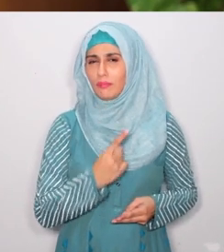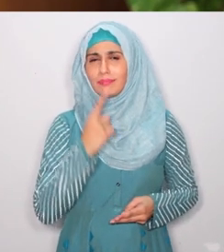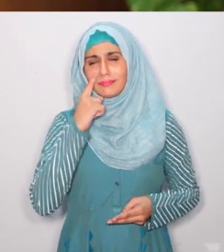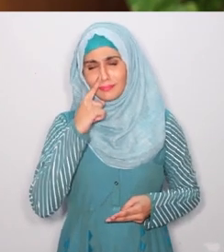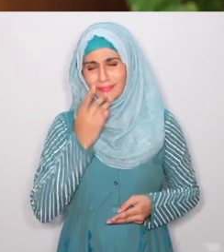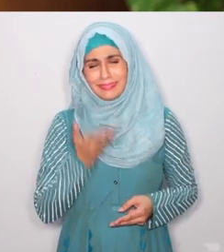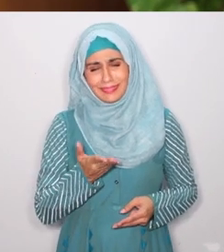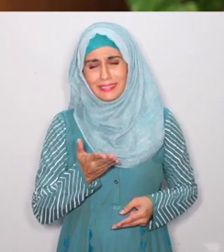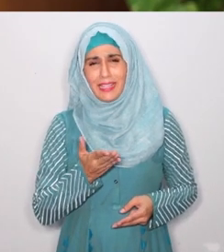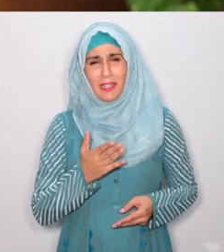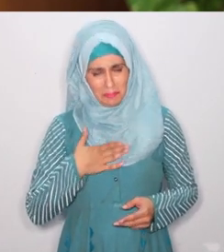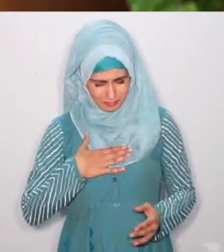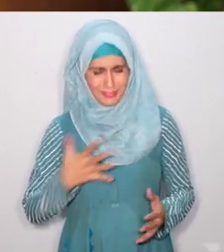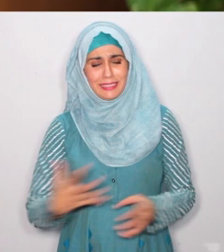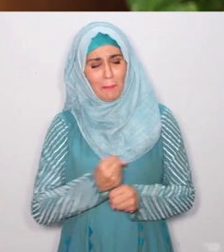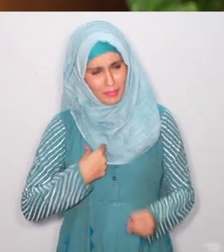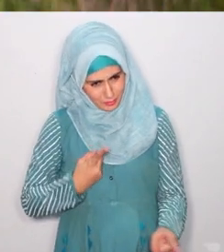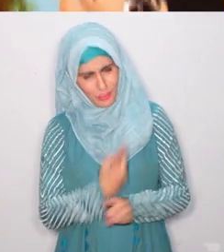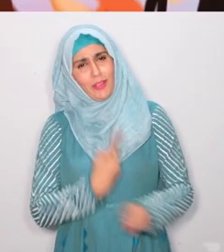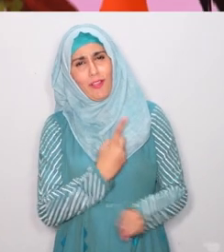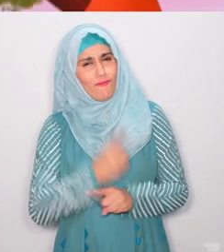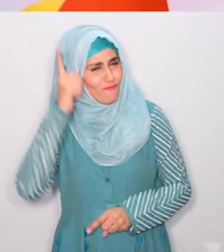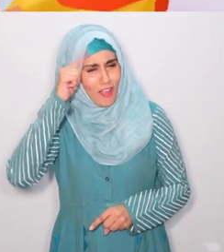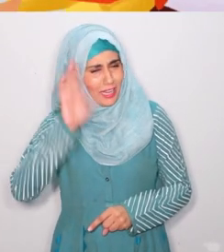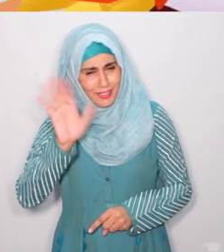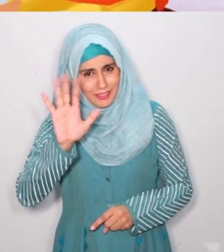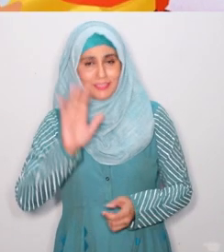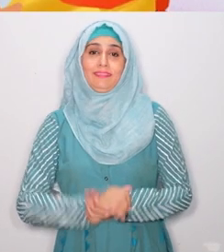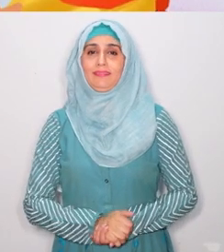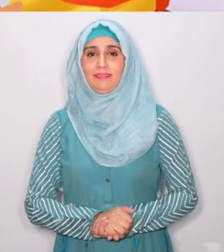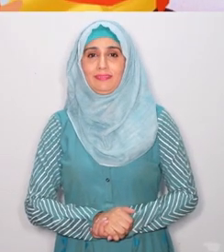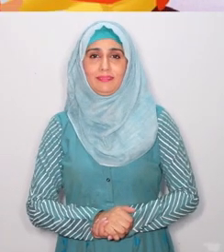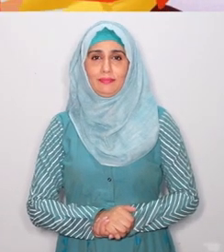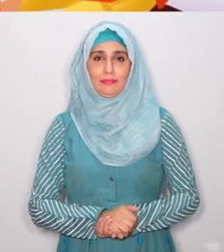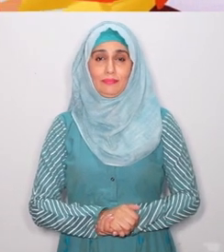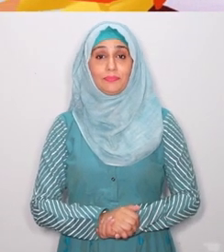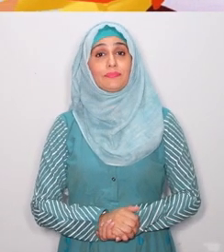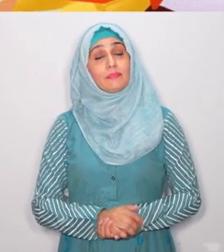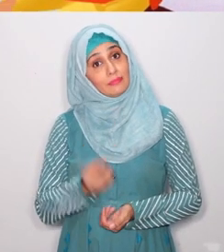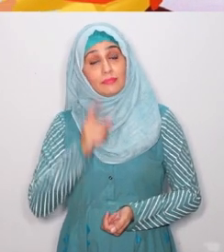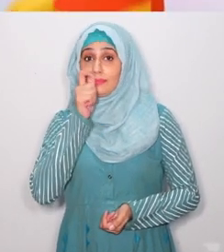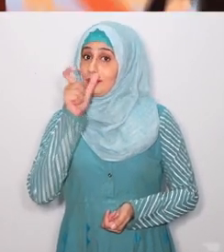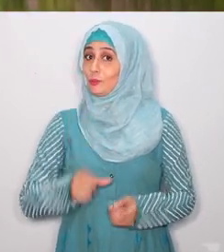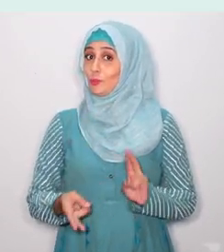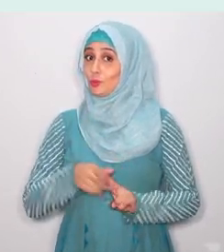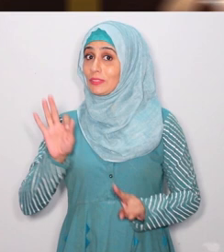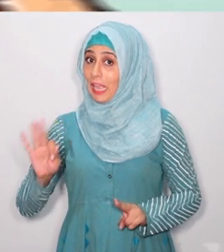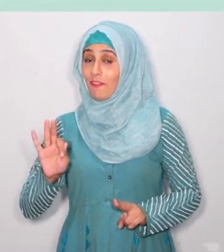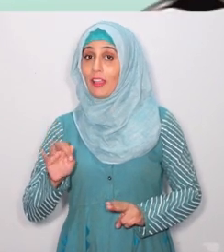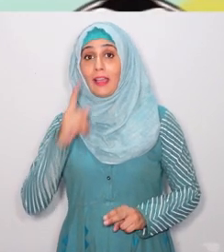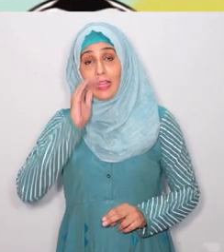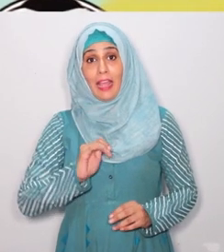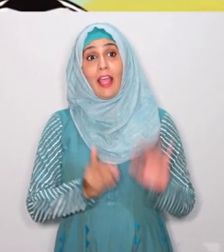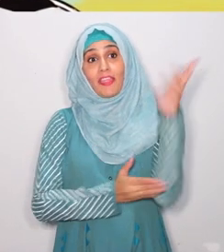देंगे, फिकर ही ना करो। फिर फरहान ने अलीजे को दरख्त पर चढ़ना सिखाया।